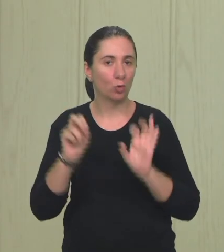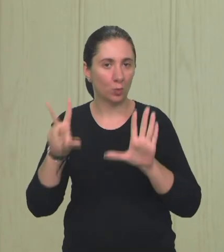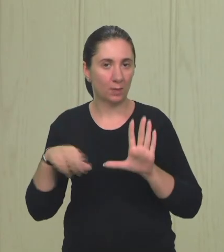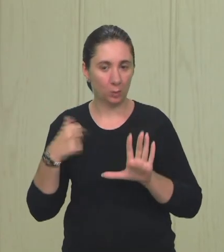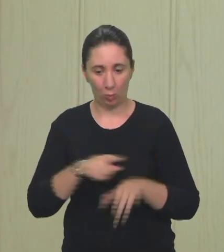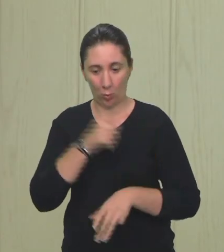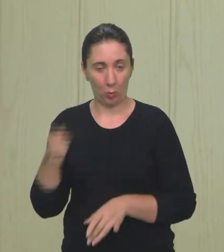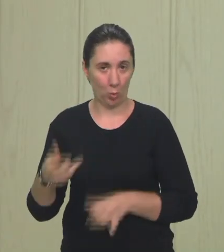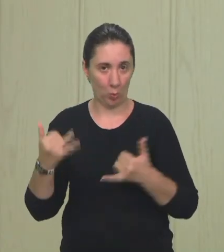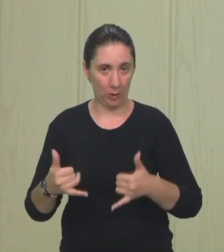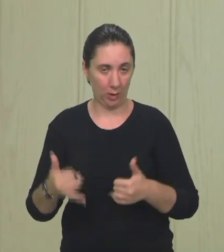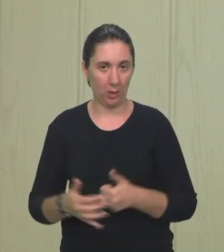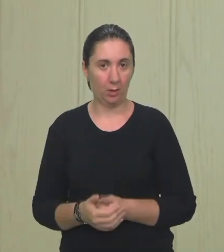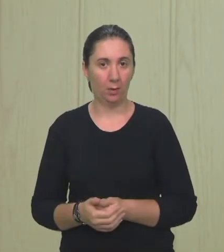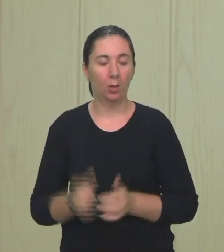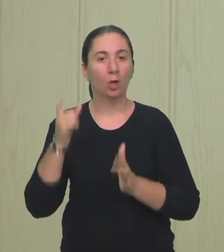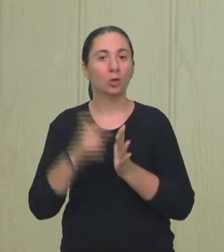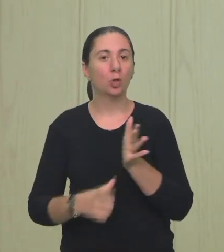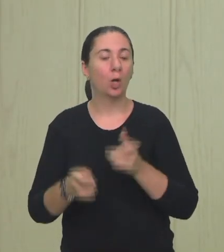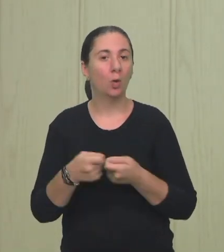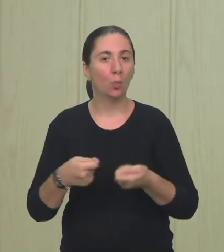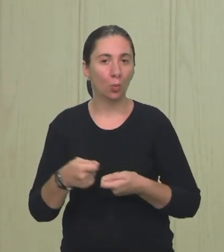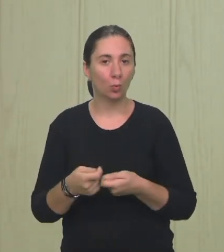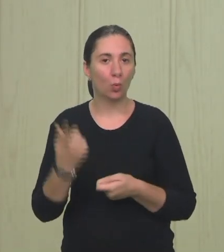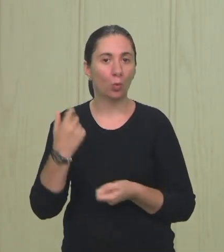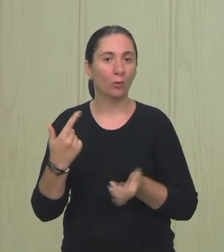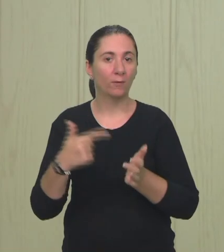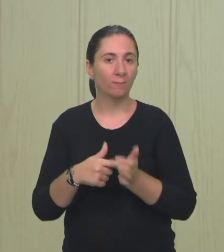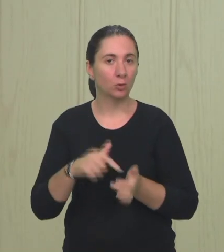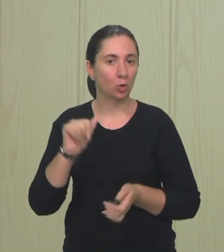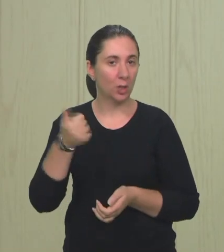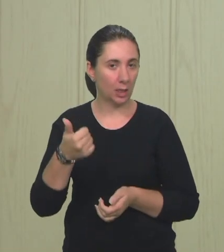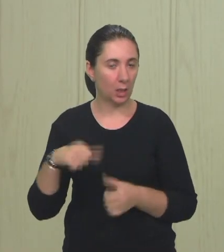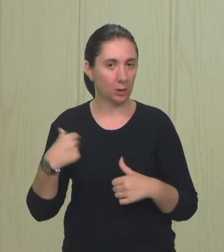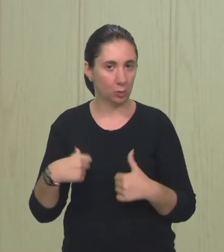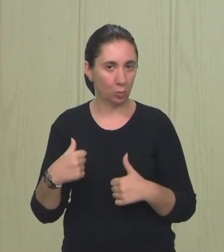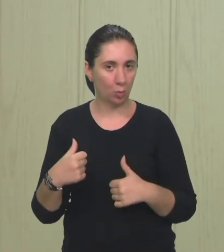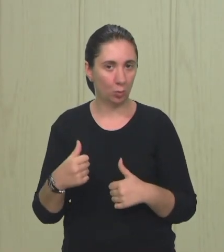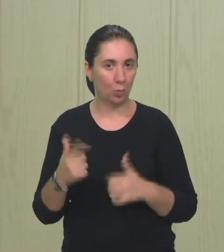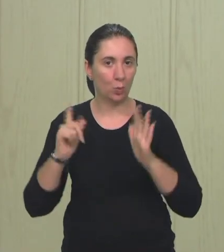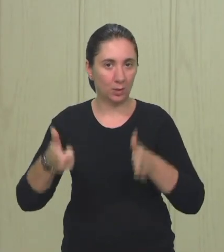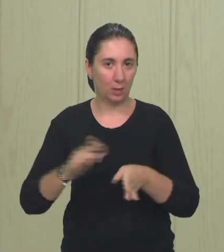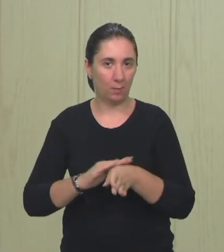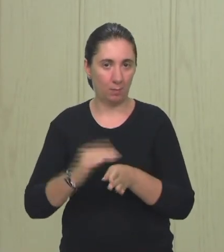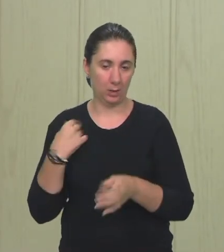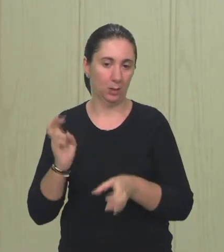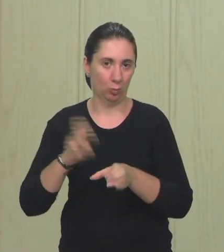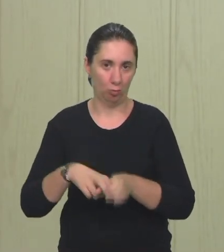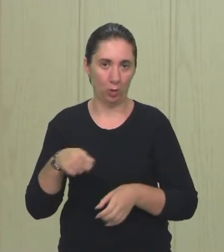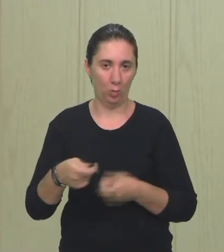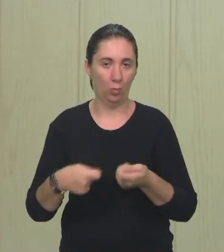2018. godine, a član udruge sam od 2011. godine, u 7. mjesecu sam se